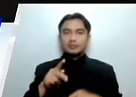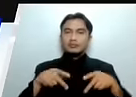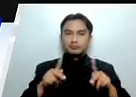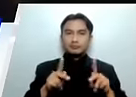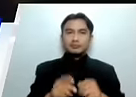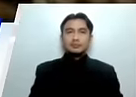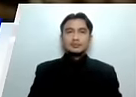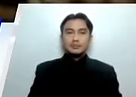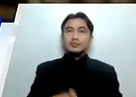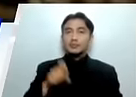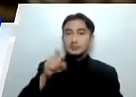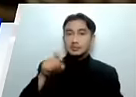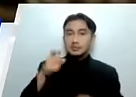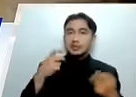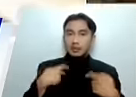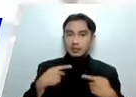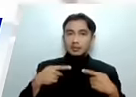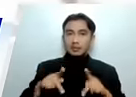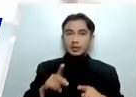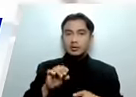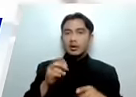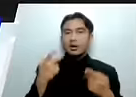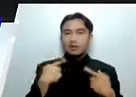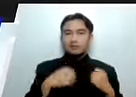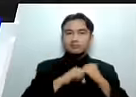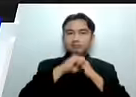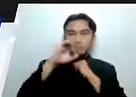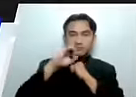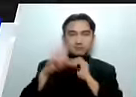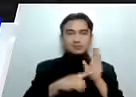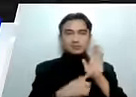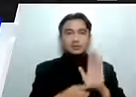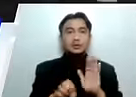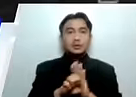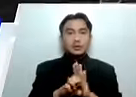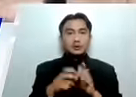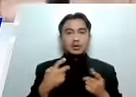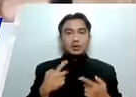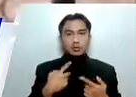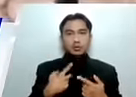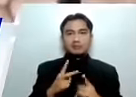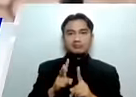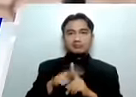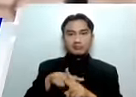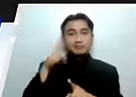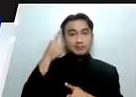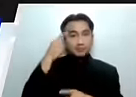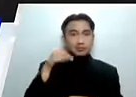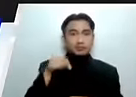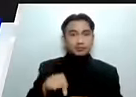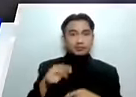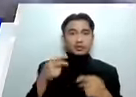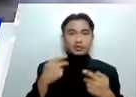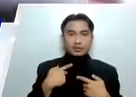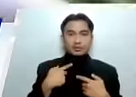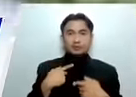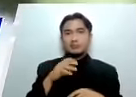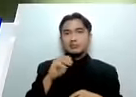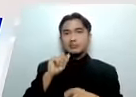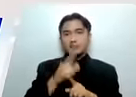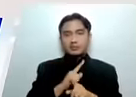mula sa DTI para sa mga promo. Kung sakaling nag-apply nga nag-viral ng takoyaki business para isagawang April Fool's prank bilang isang sales